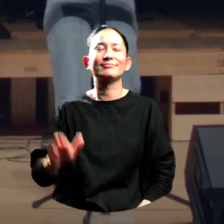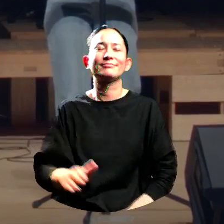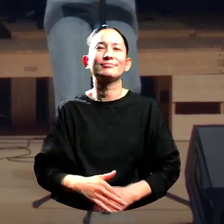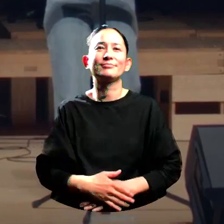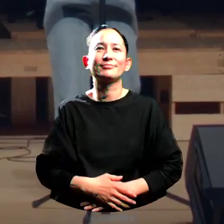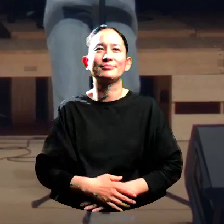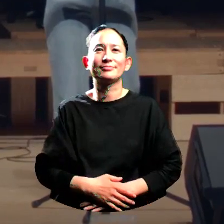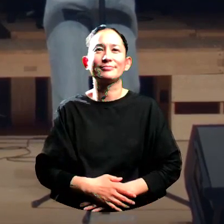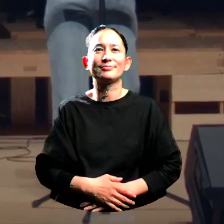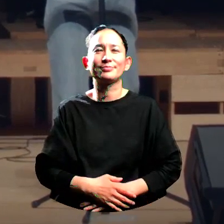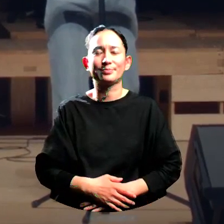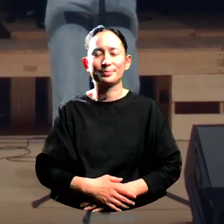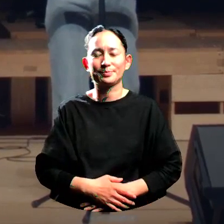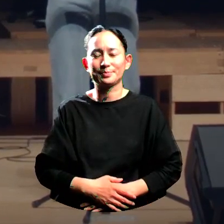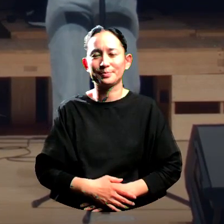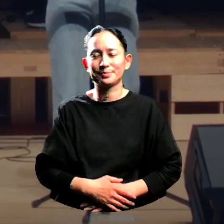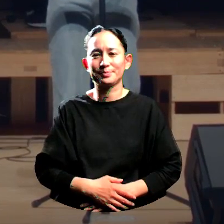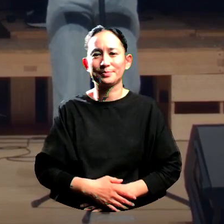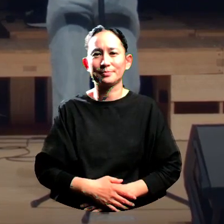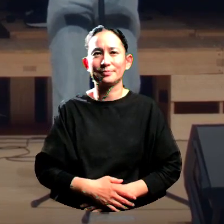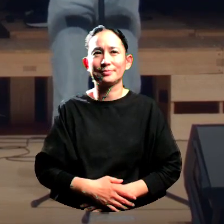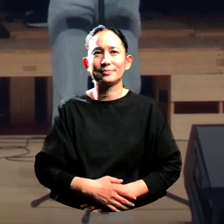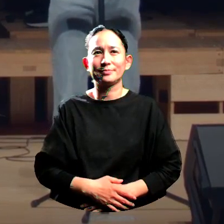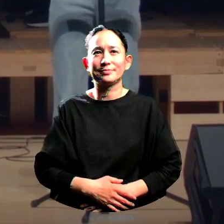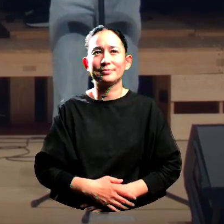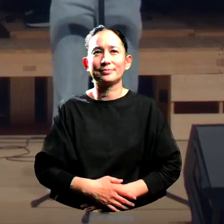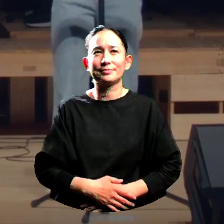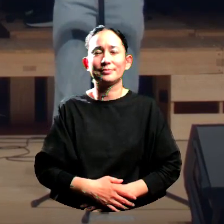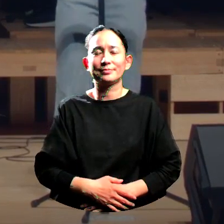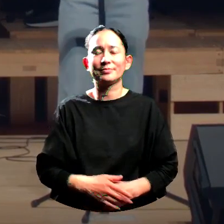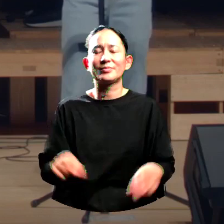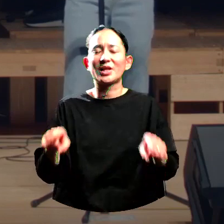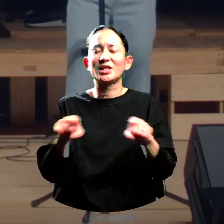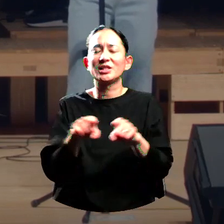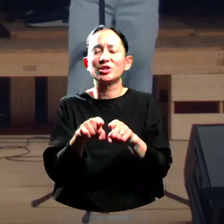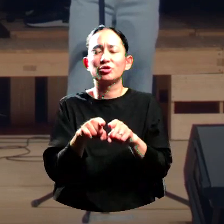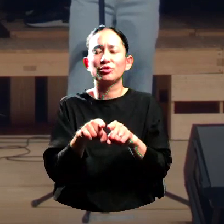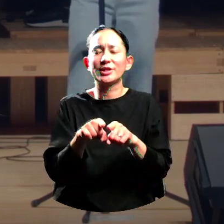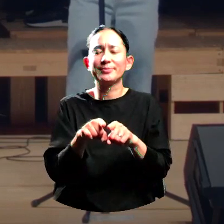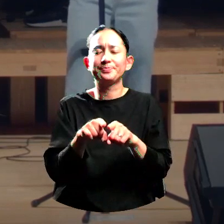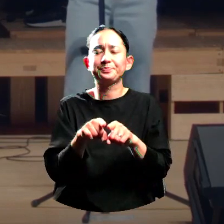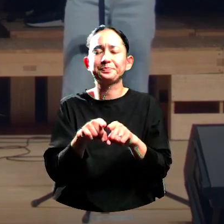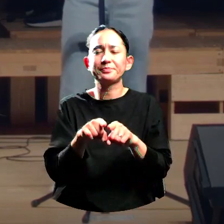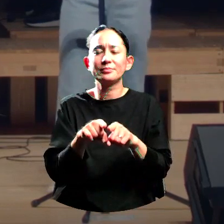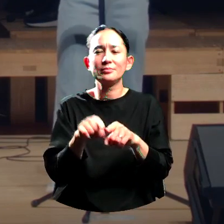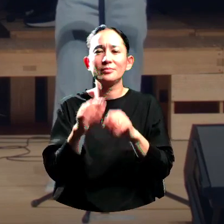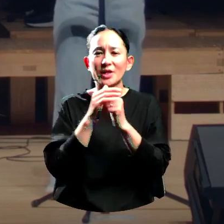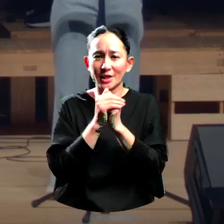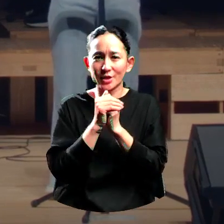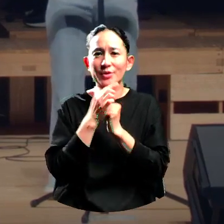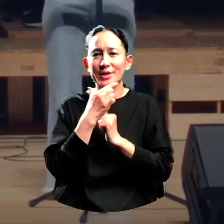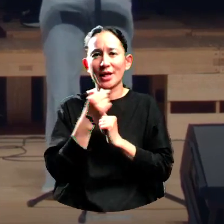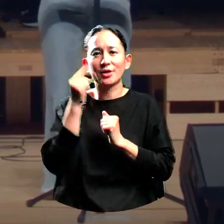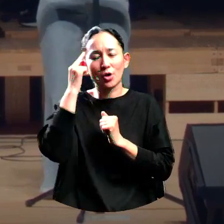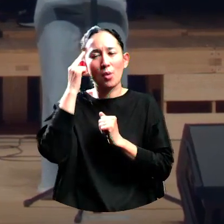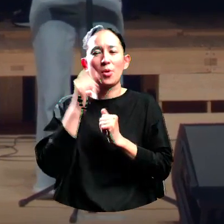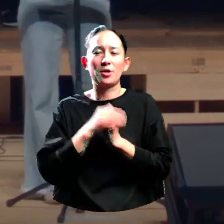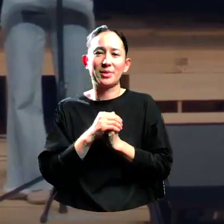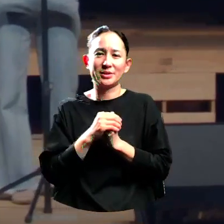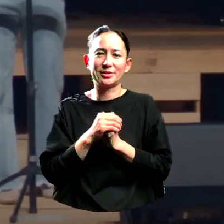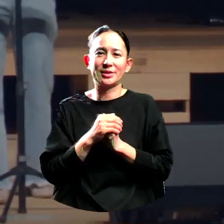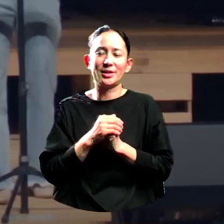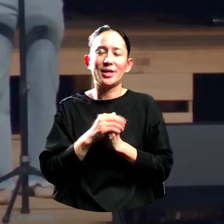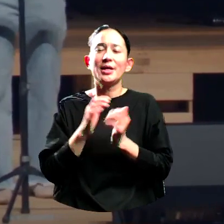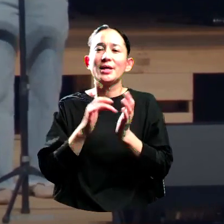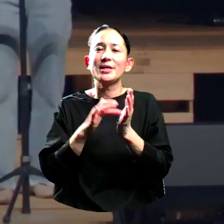Amen. どうぞ手を下ろしてください。 You can put your hands down. 今から一緒に今日初めてイエス様を信じますという方のためにイエス様を心に受け入